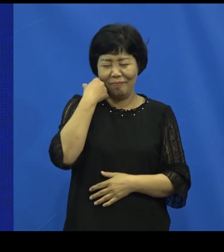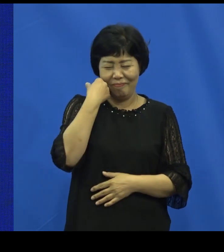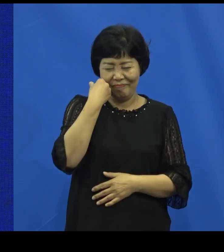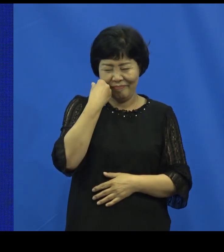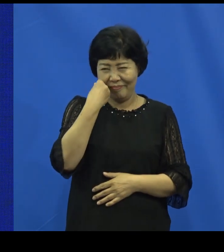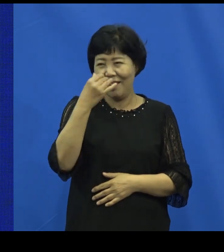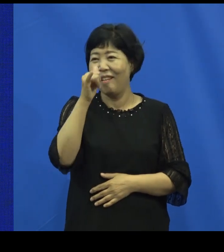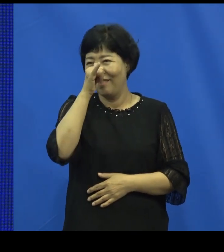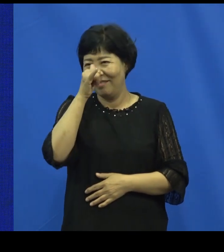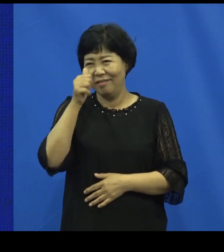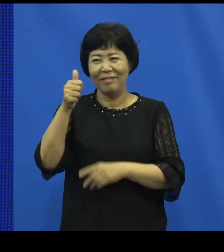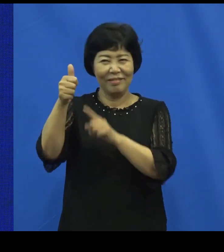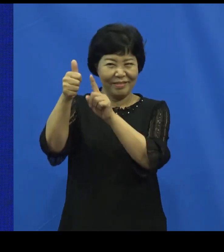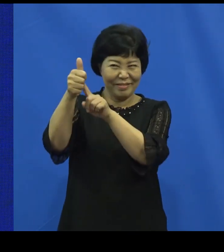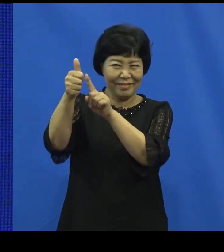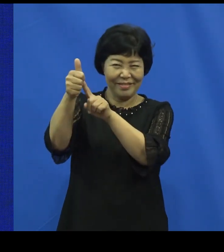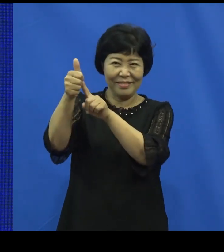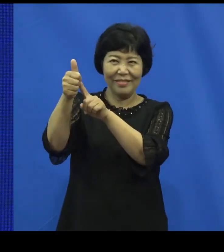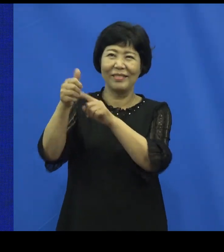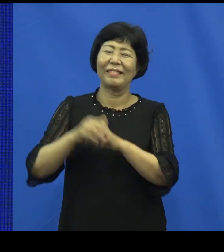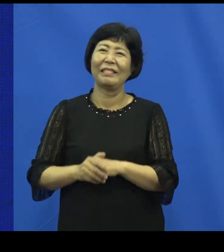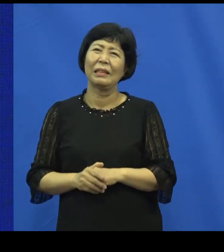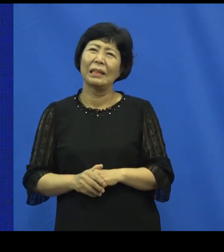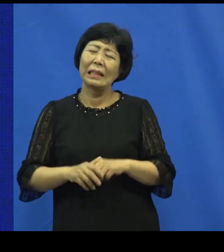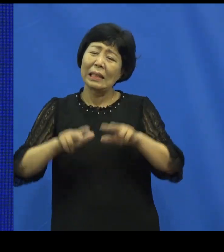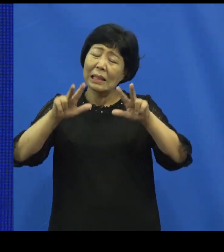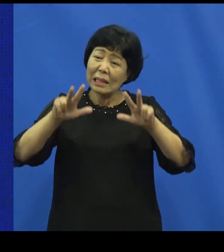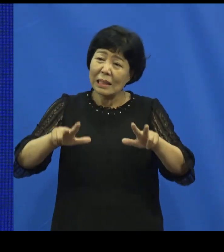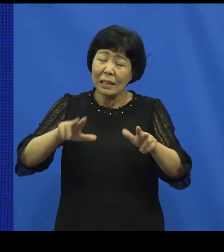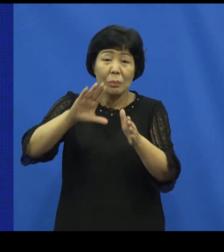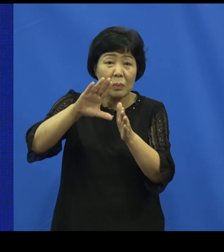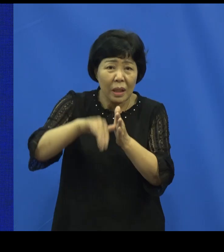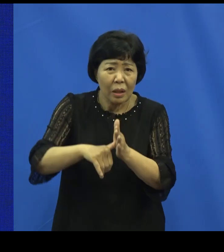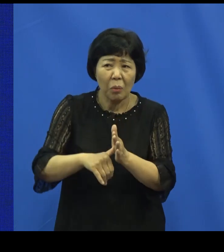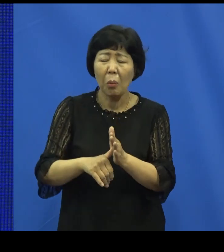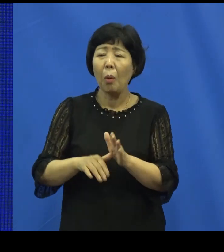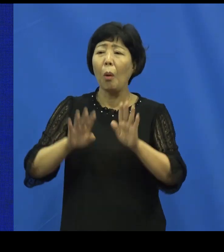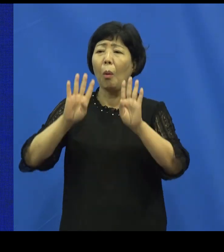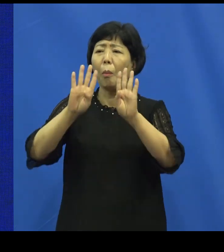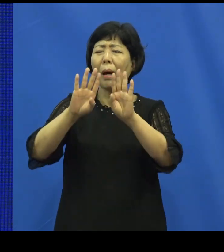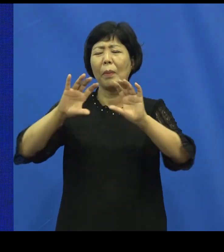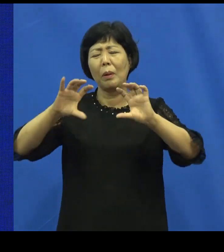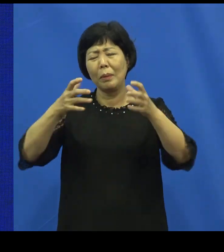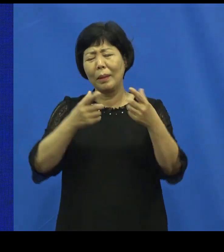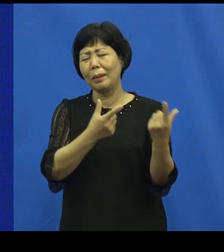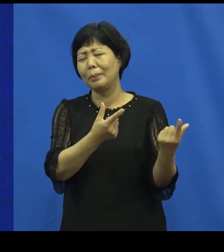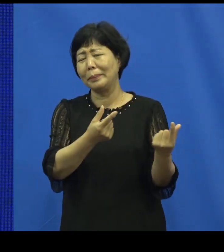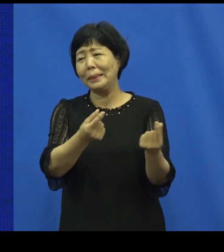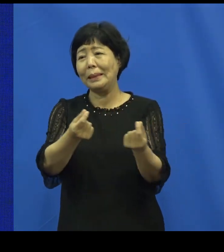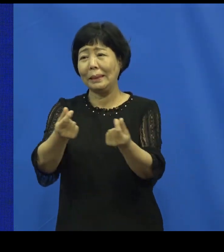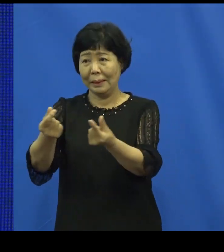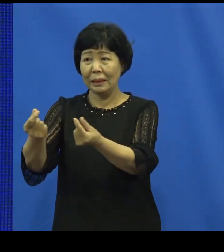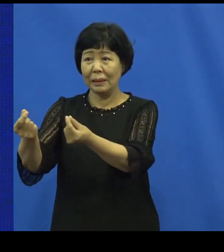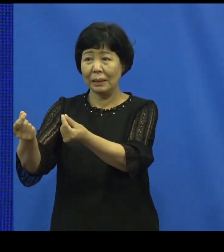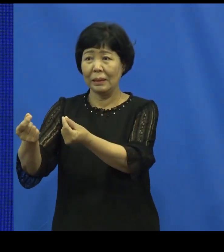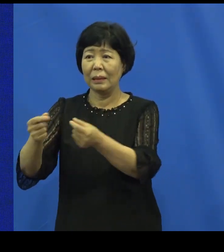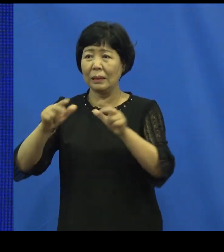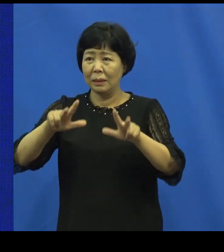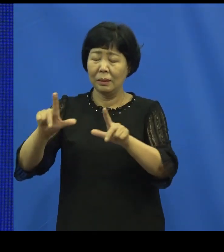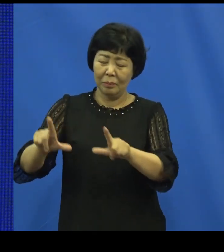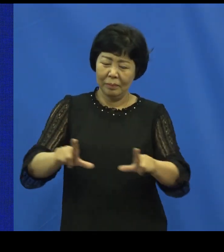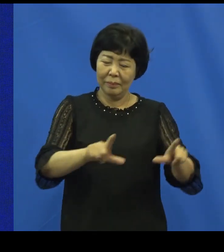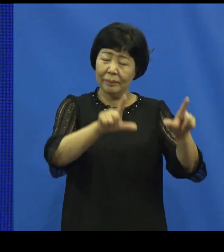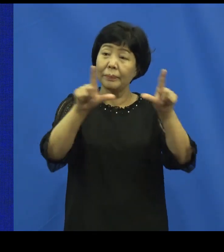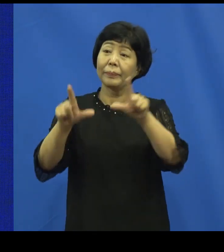인물이에요. 어쩌면 오늘 이 시대를 우리는 바벨론화되어 있는 이 시대, 세속사회 속에서 살아가는